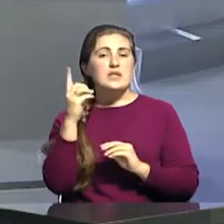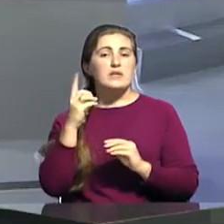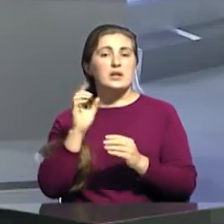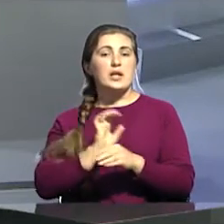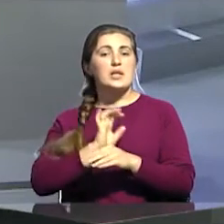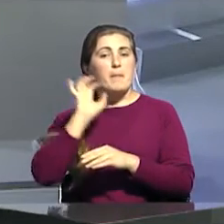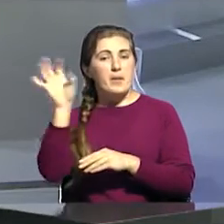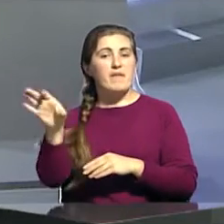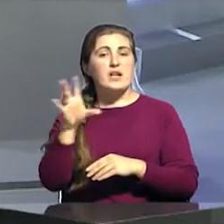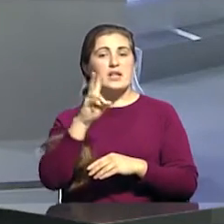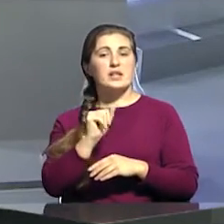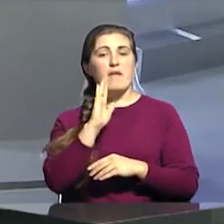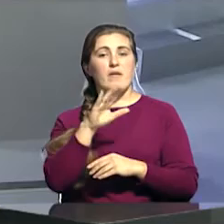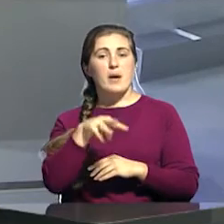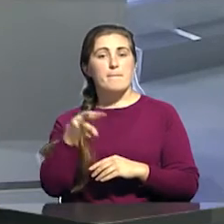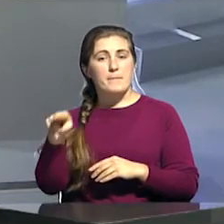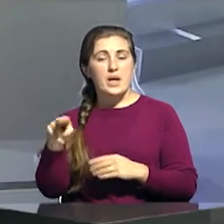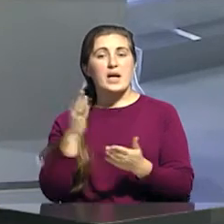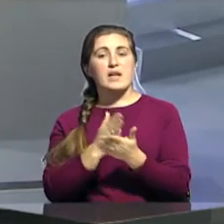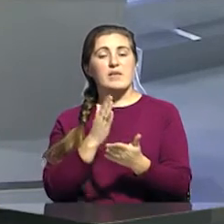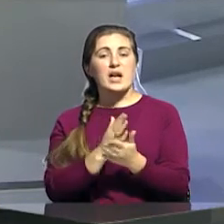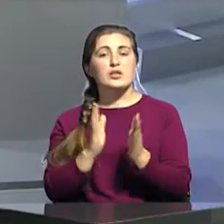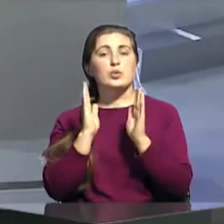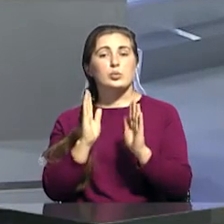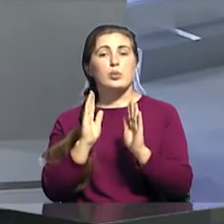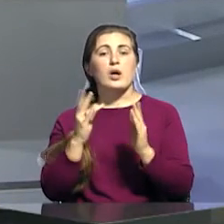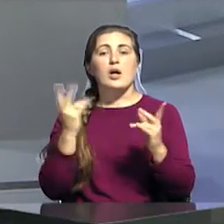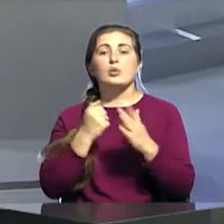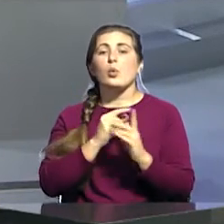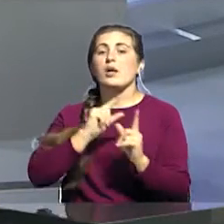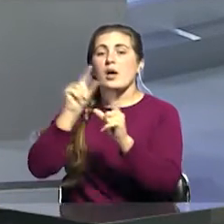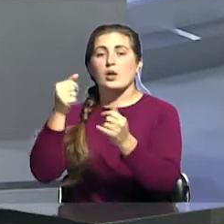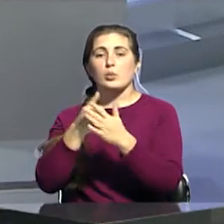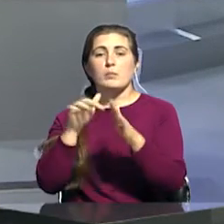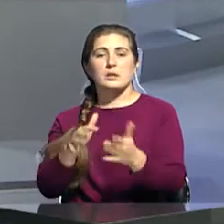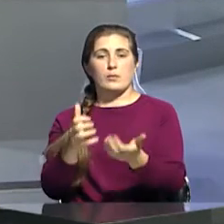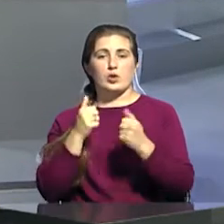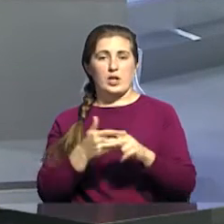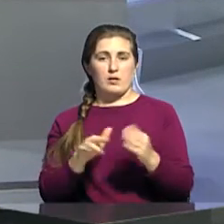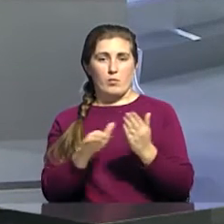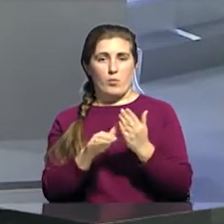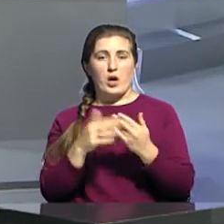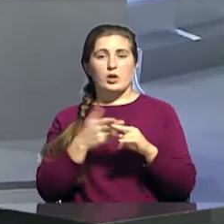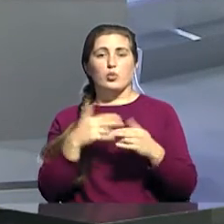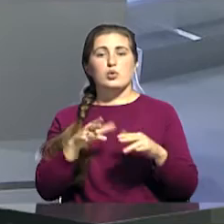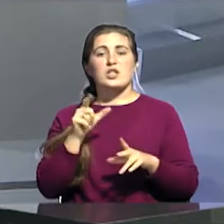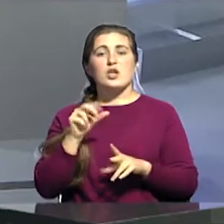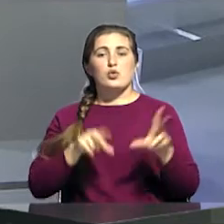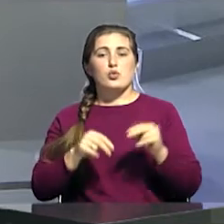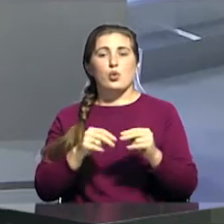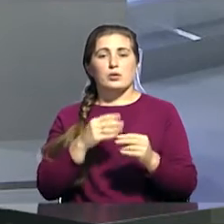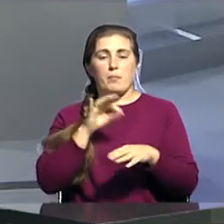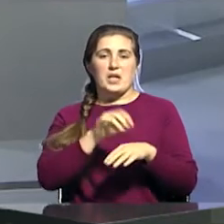на ВМП является только доехать до места получения этой помощи. Это уже за счет непосредственно пациента?